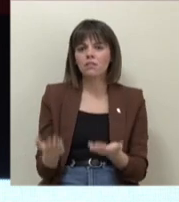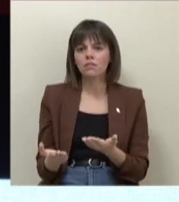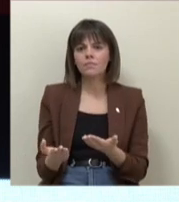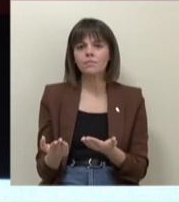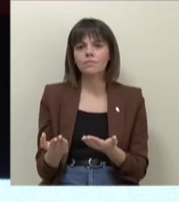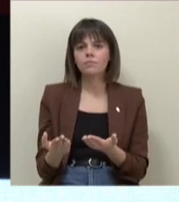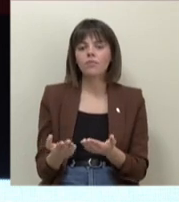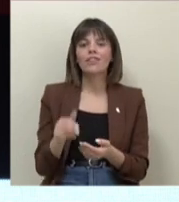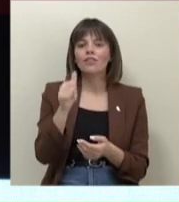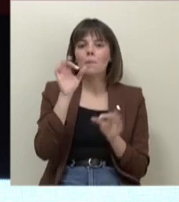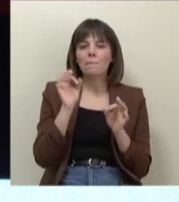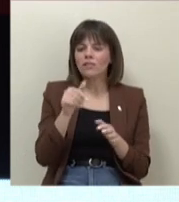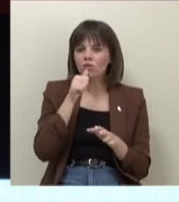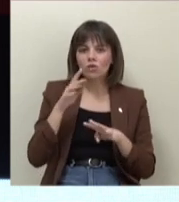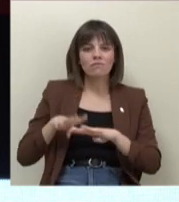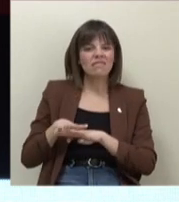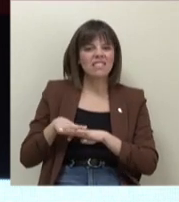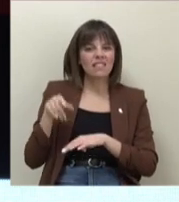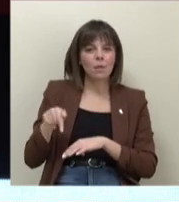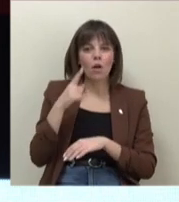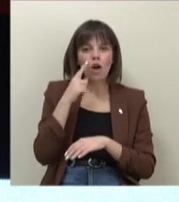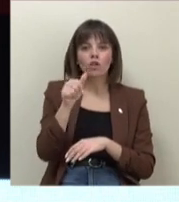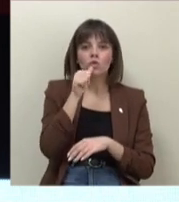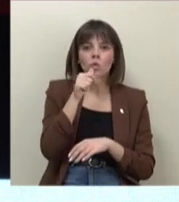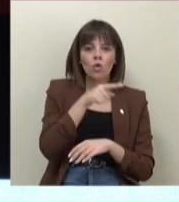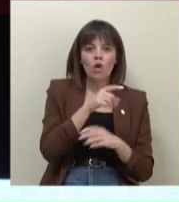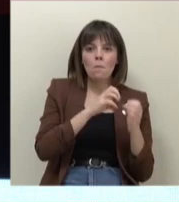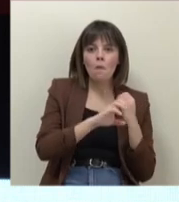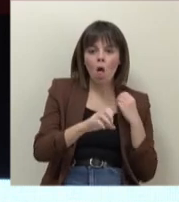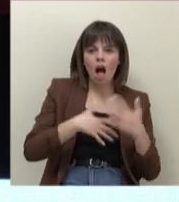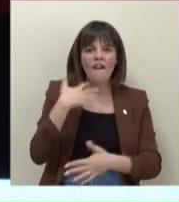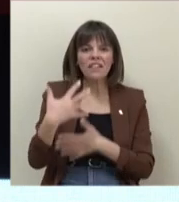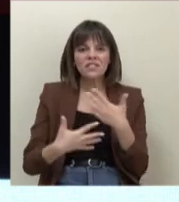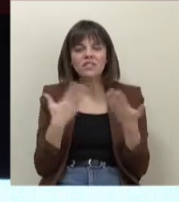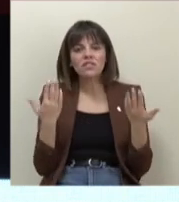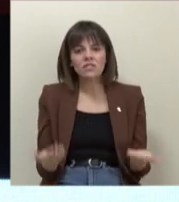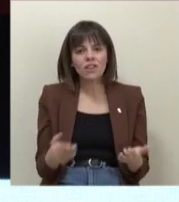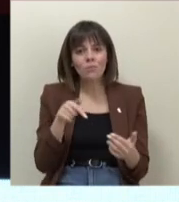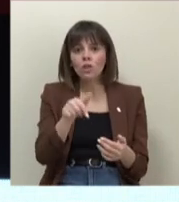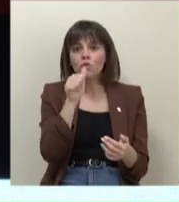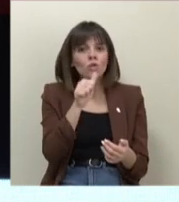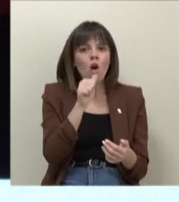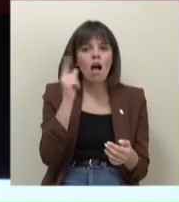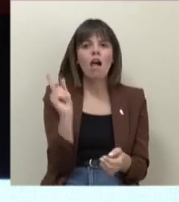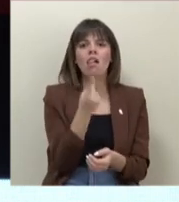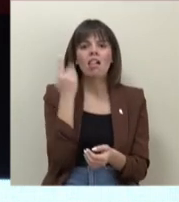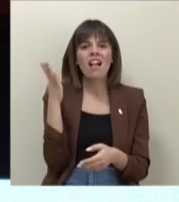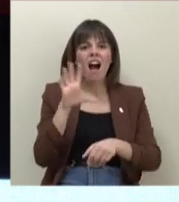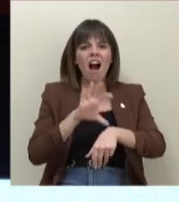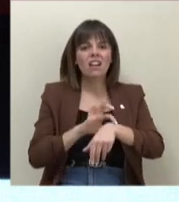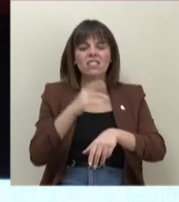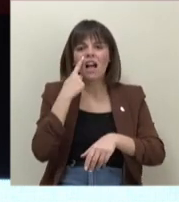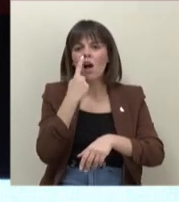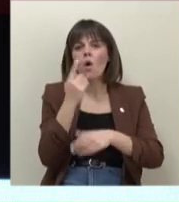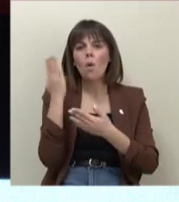Ve kanalizasyon sistemi su şebekesine karıştı. Bugün su içemiyorlar. Hastalık